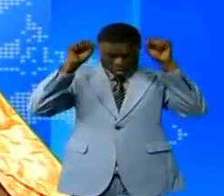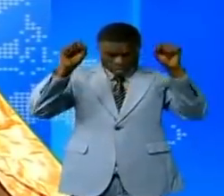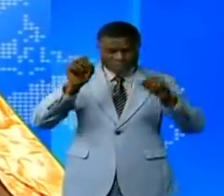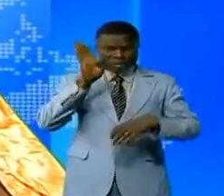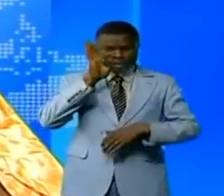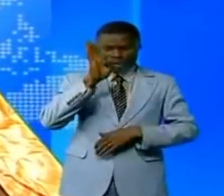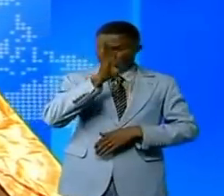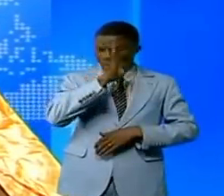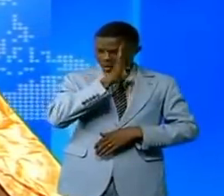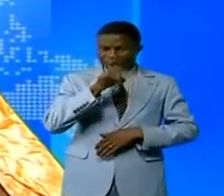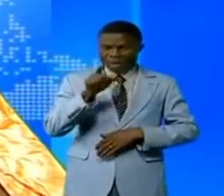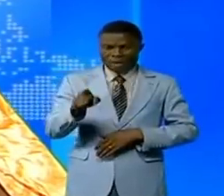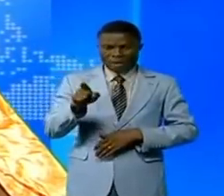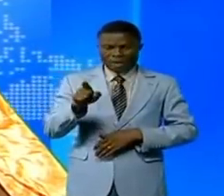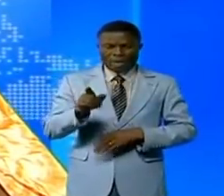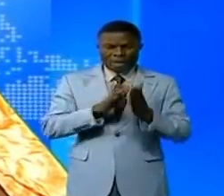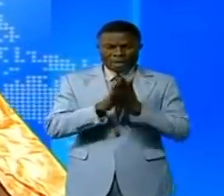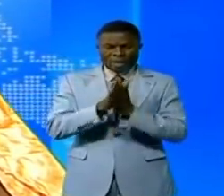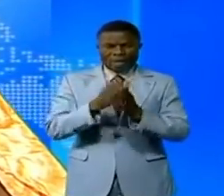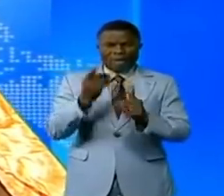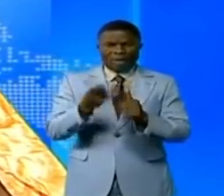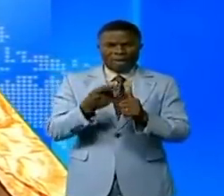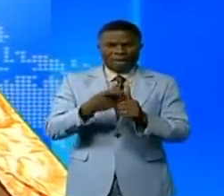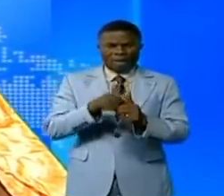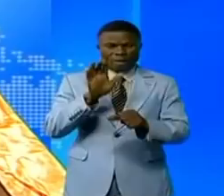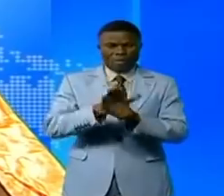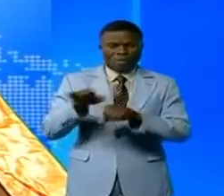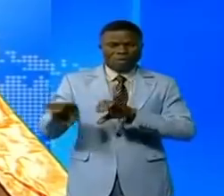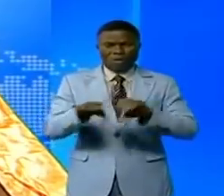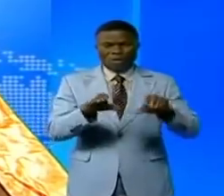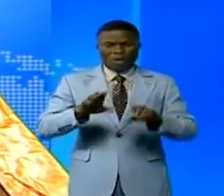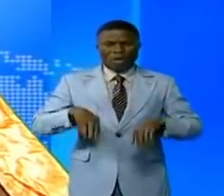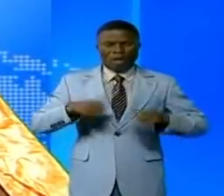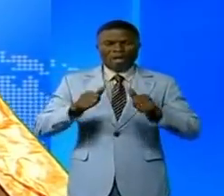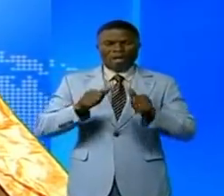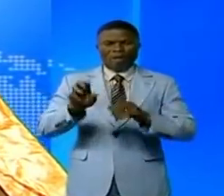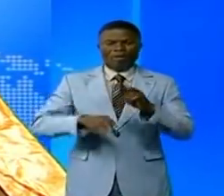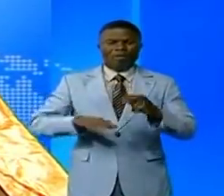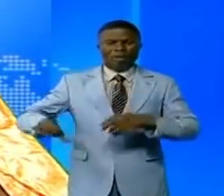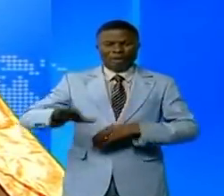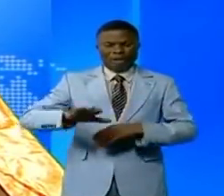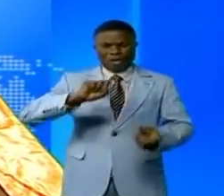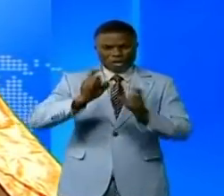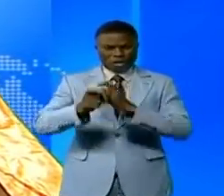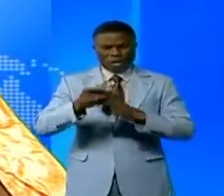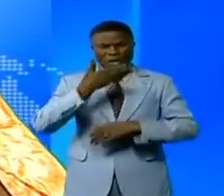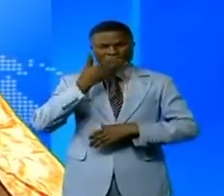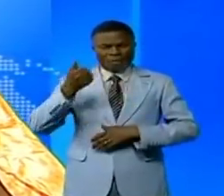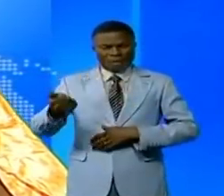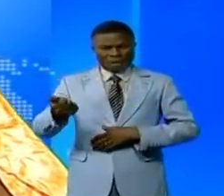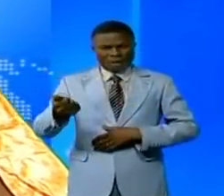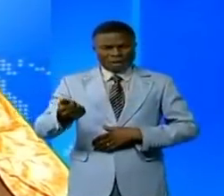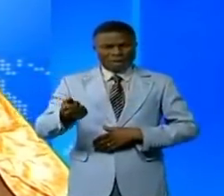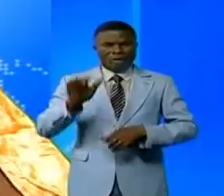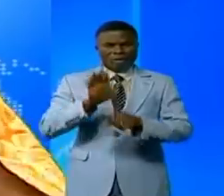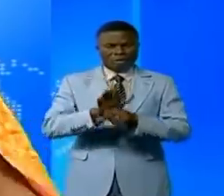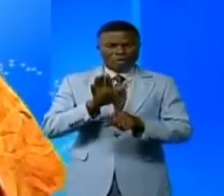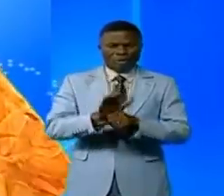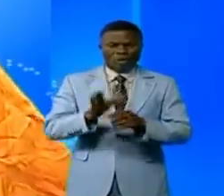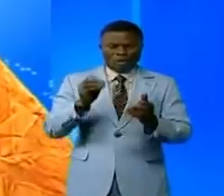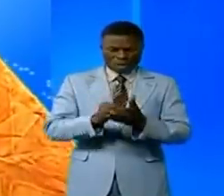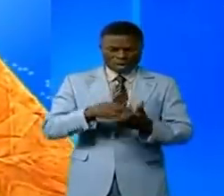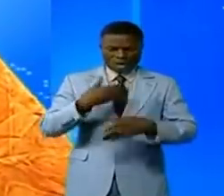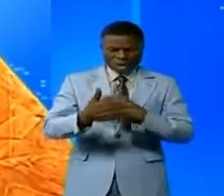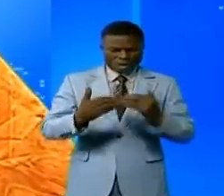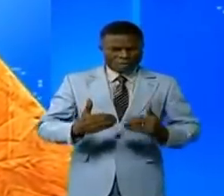Modeste Baati-Lukwebo axé sur divers domaines de la vie nationale. Des améliorations ont été faites, certes, mais beaucoup